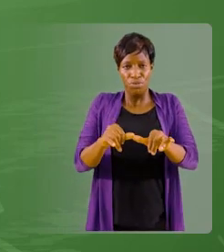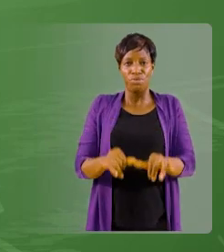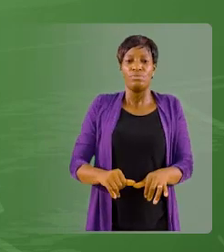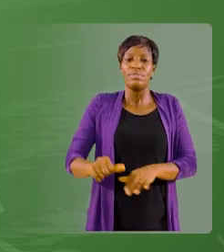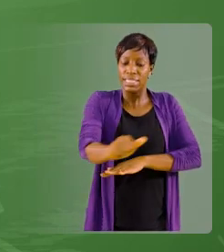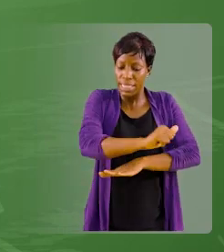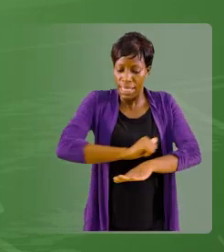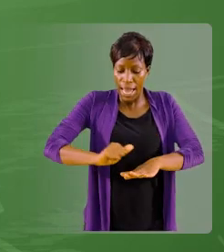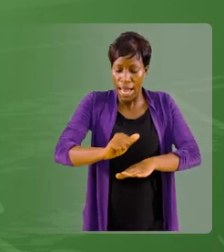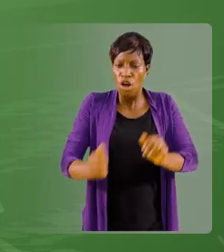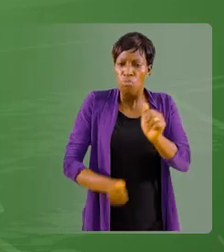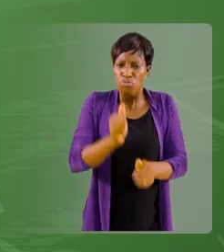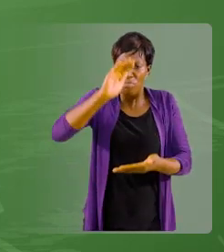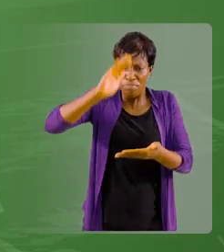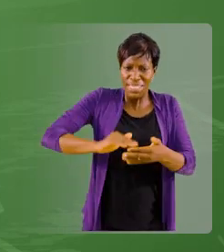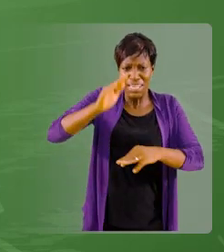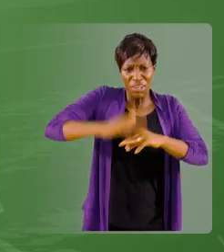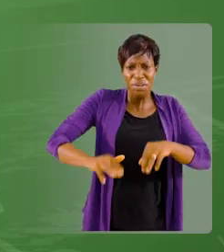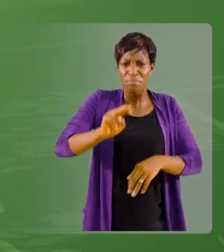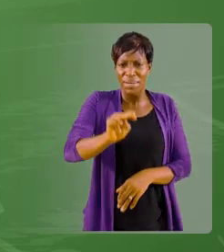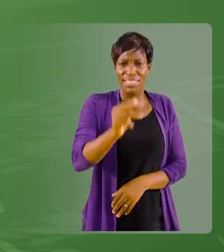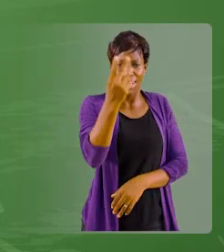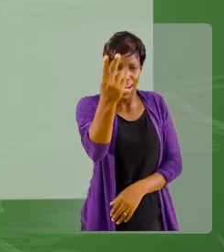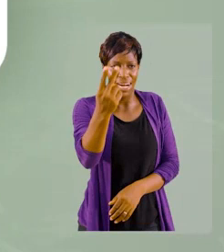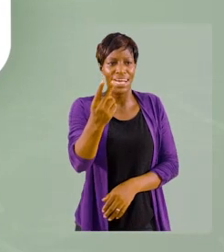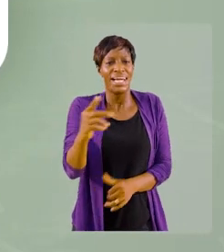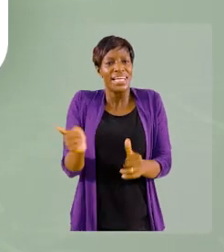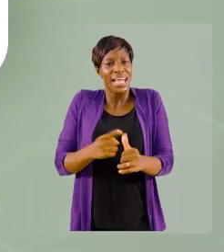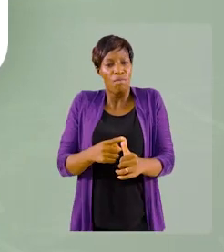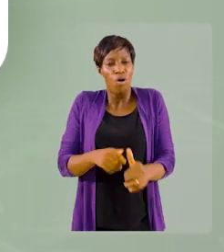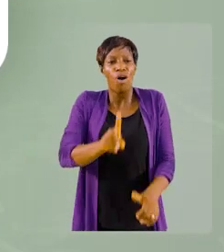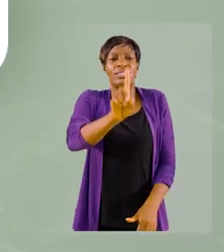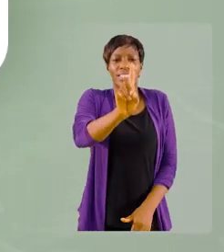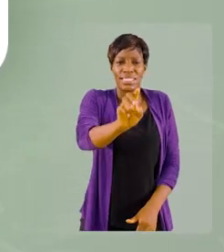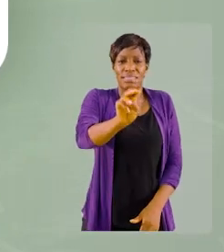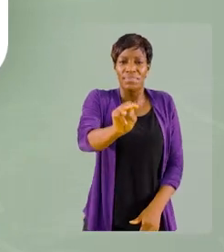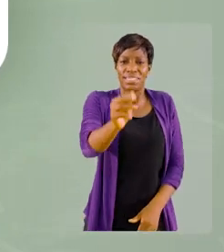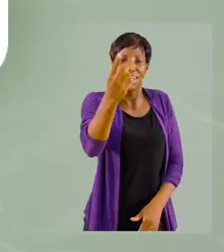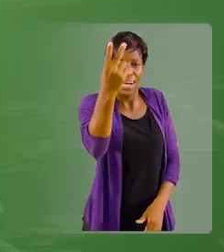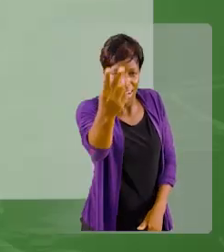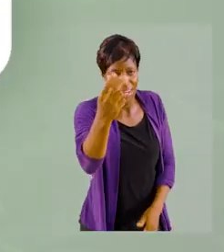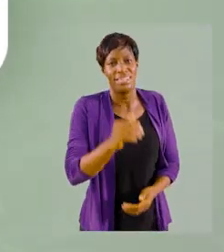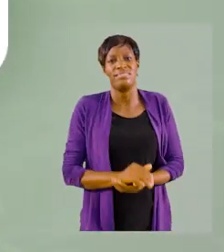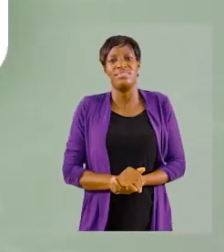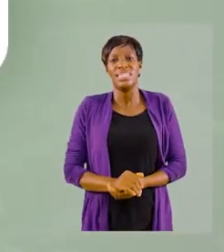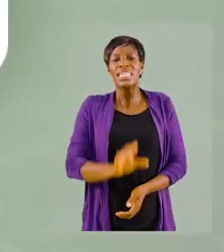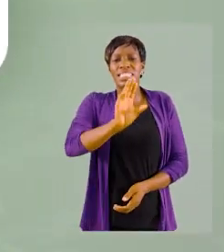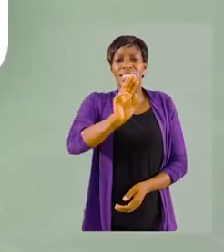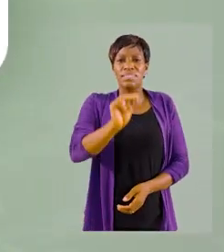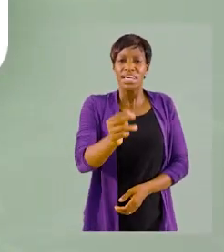mètre carré. Nous avons le décimètre carré, le centimètre